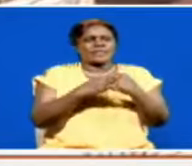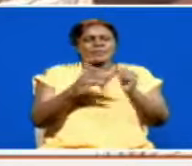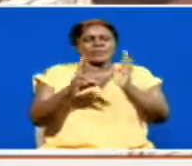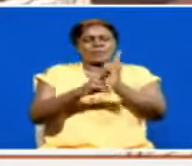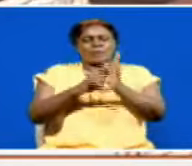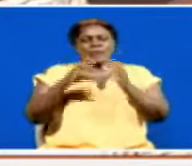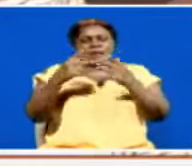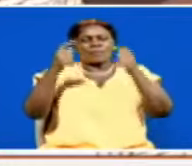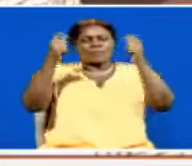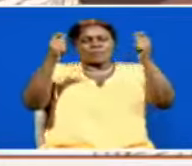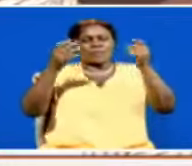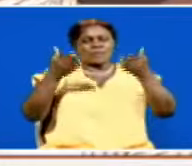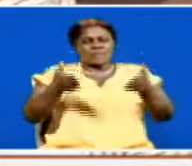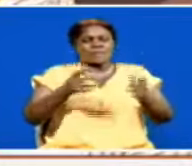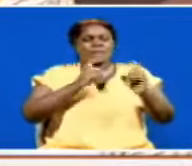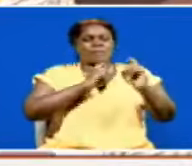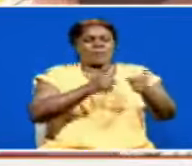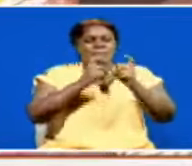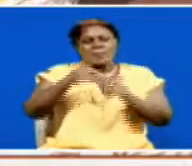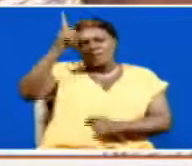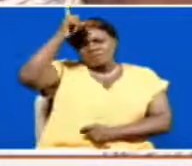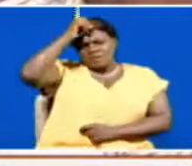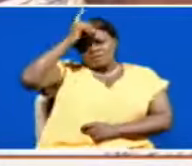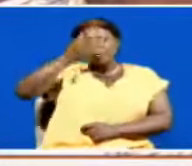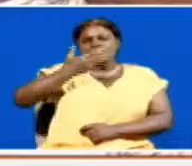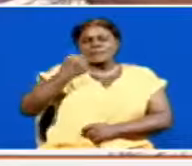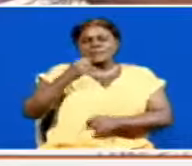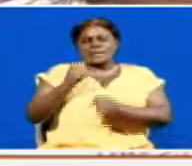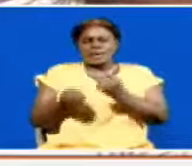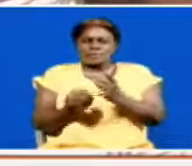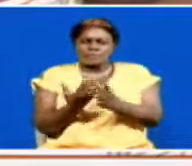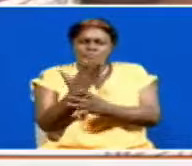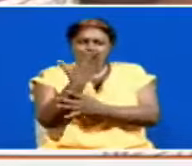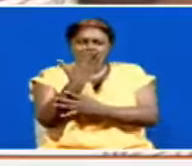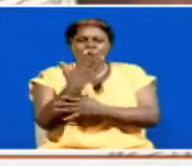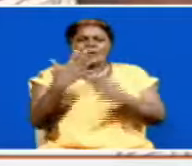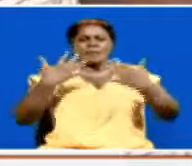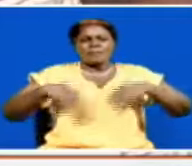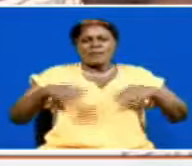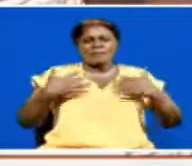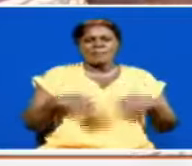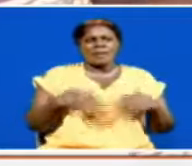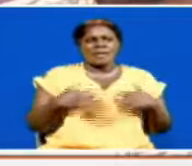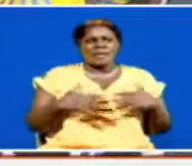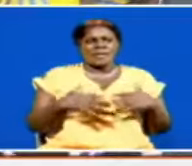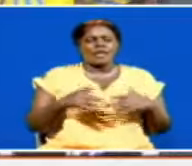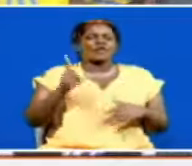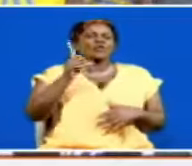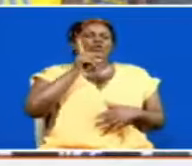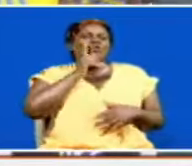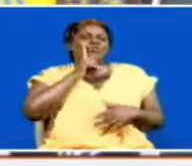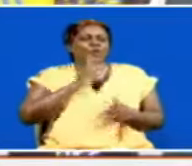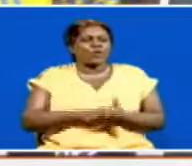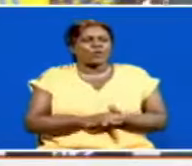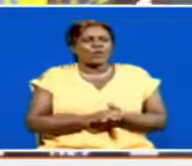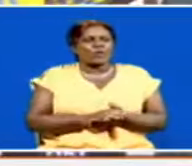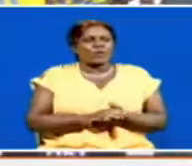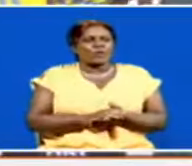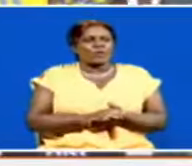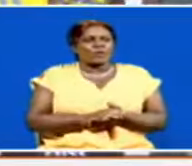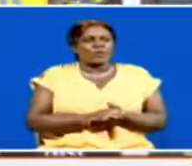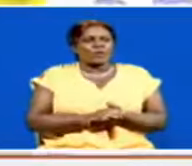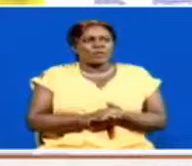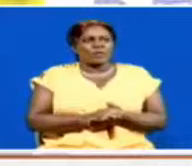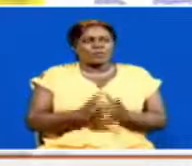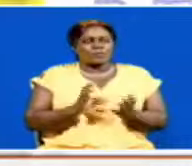kabisa. So hii talanta ya mashindano ndio tunataka tuikuze ili waweze kucheza mpira wa kesho. Madira United